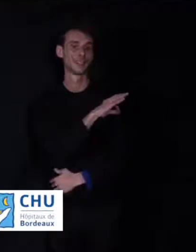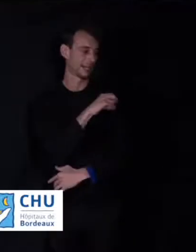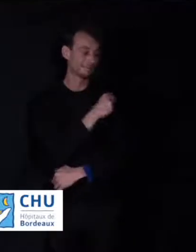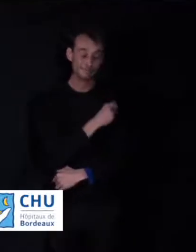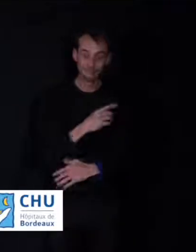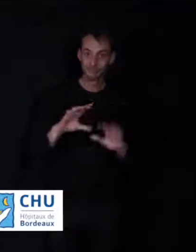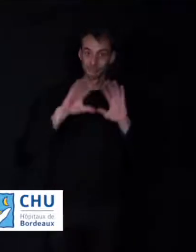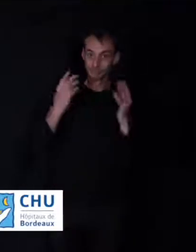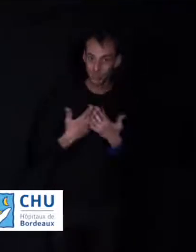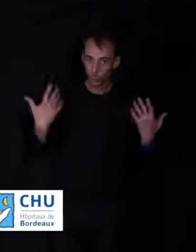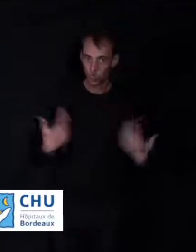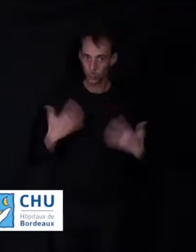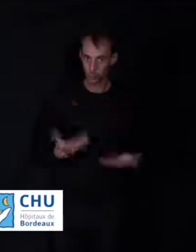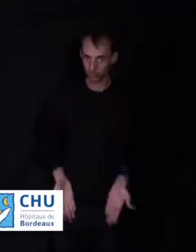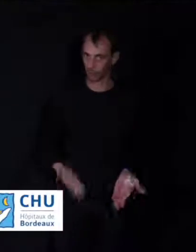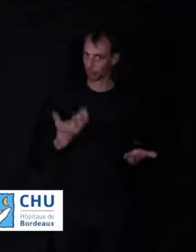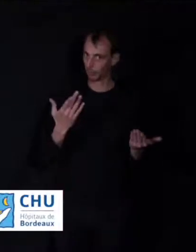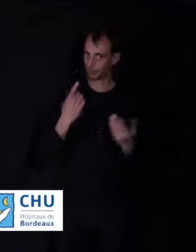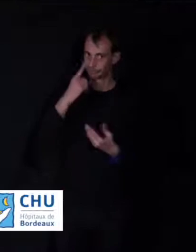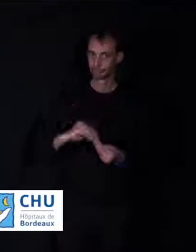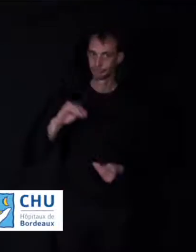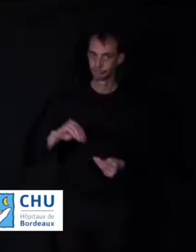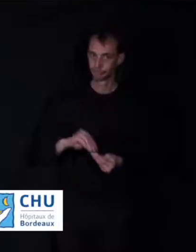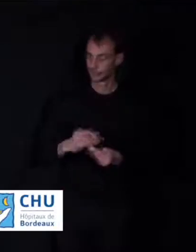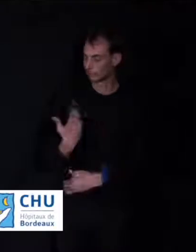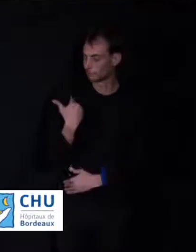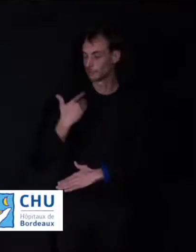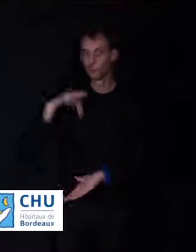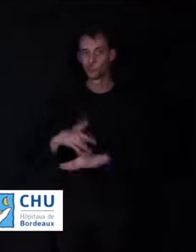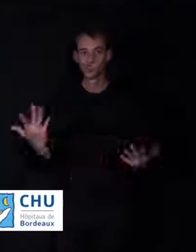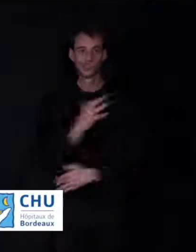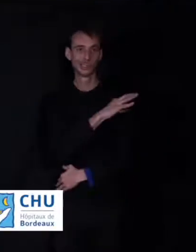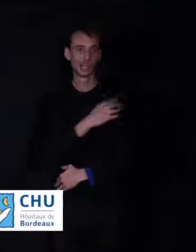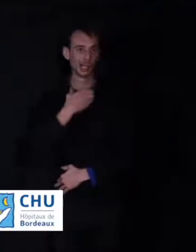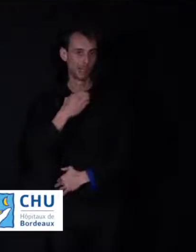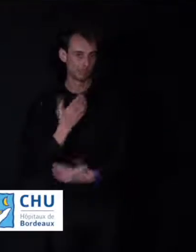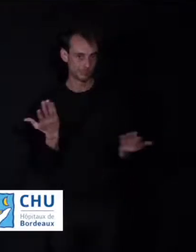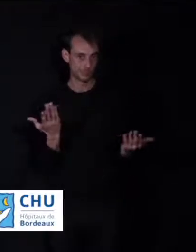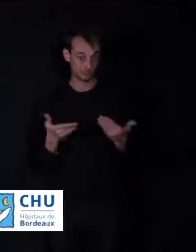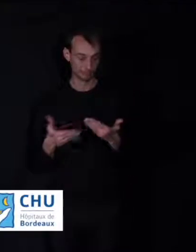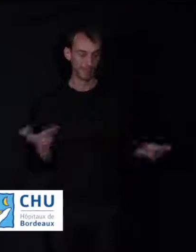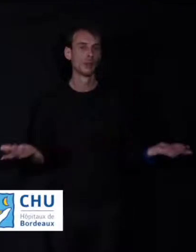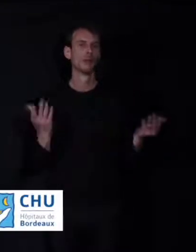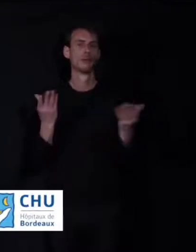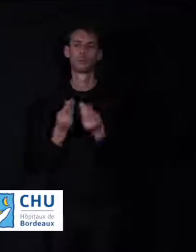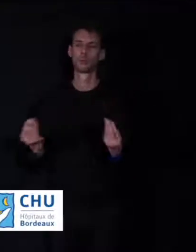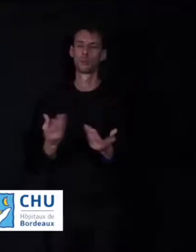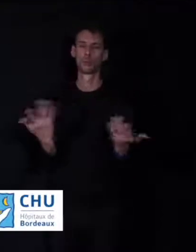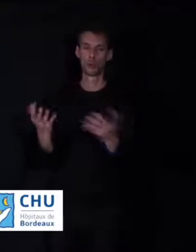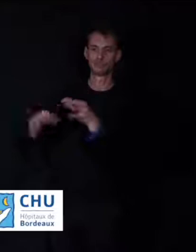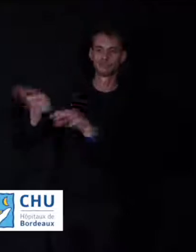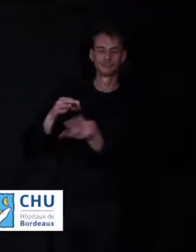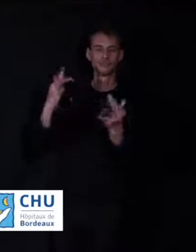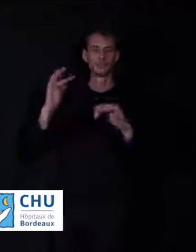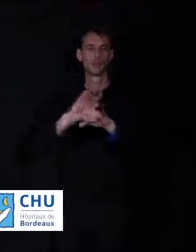peut plus d'actualité. On vient de se faire vacciner contre la grippe, on parle beaucoup de vaccination Covid et beaucoup de questions autour de la